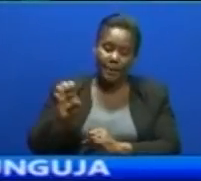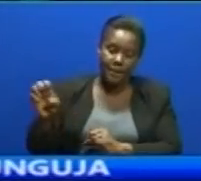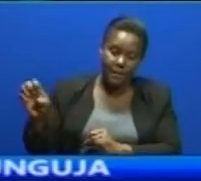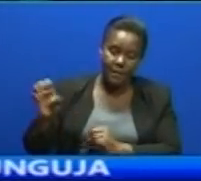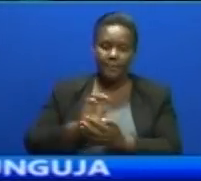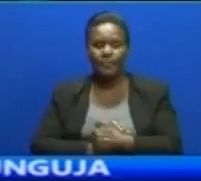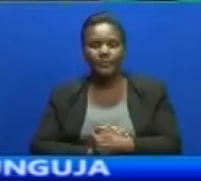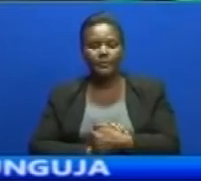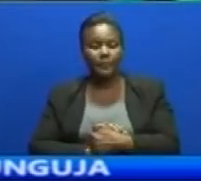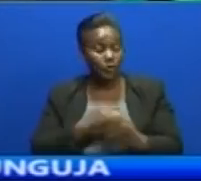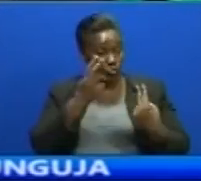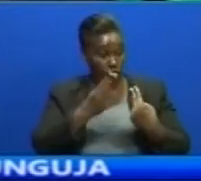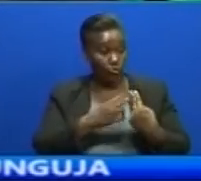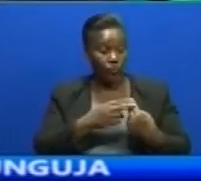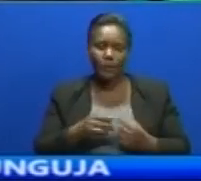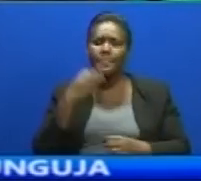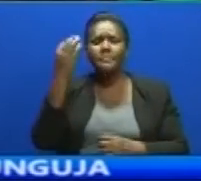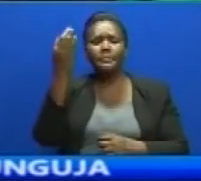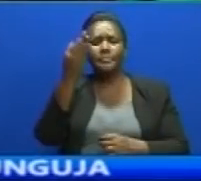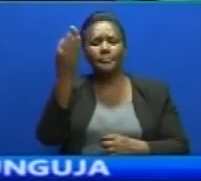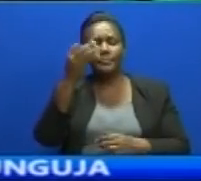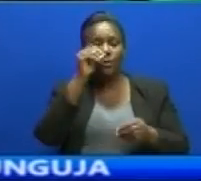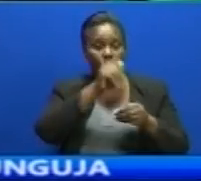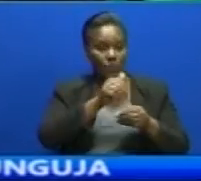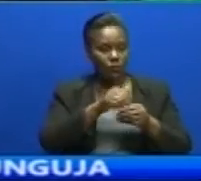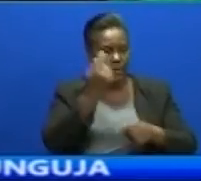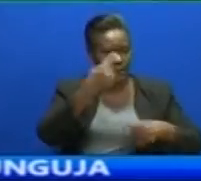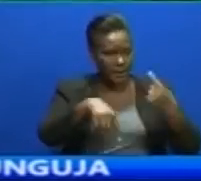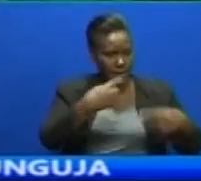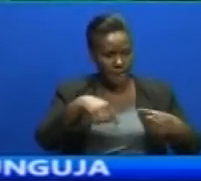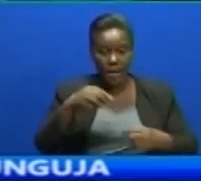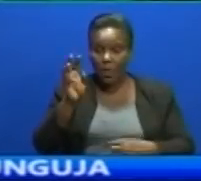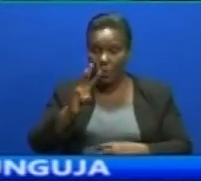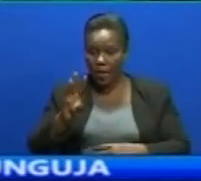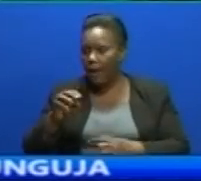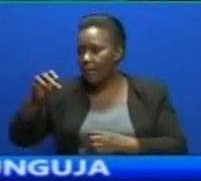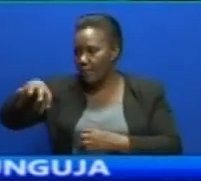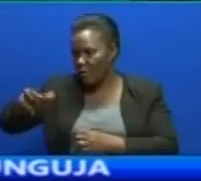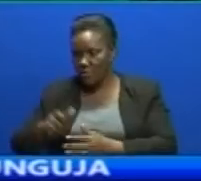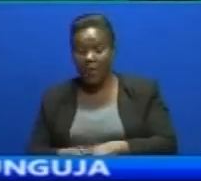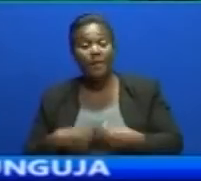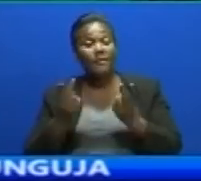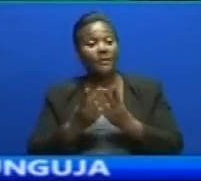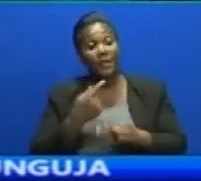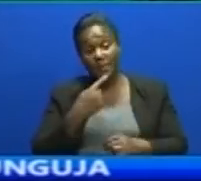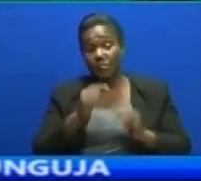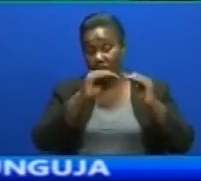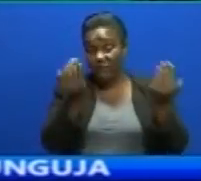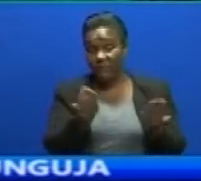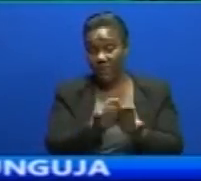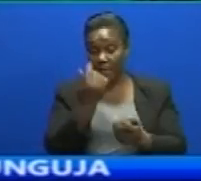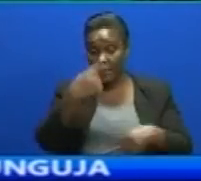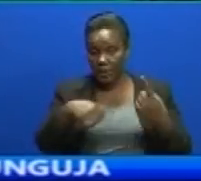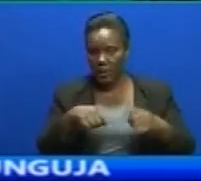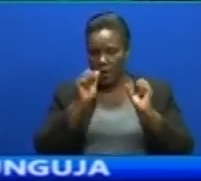Dr. Bashiru akazungumza na wajumbe wa kamati za siasa na wilaya na kutoa wito kwa vyama vya siasa nchini